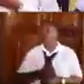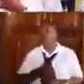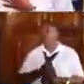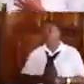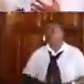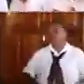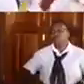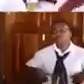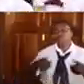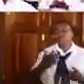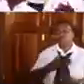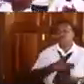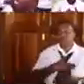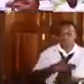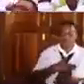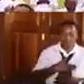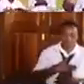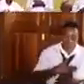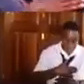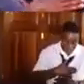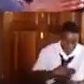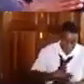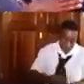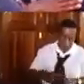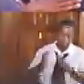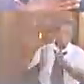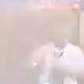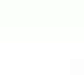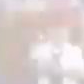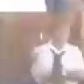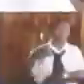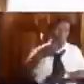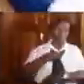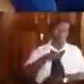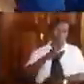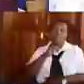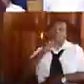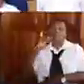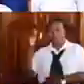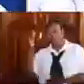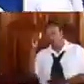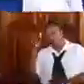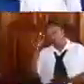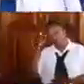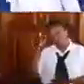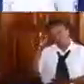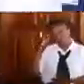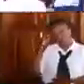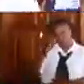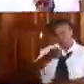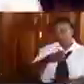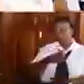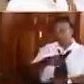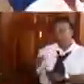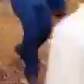Uchitwe pamweo wanji Itili kuntanshi Ine nshishibe